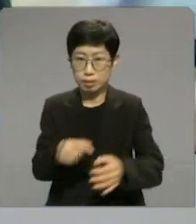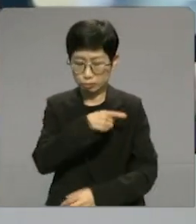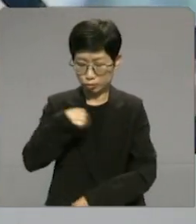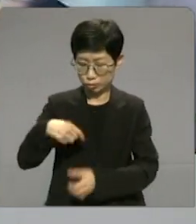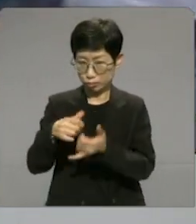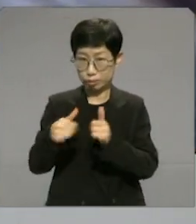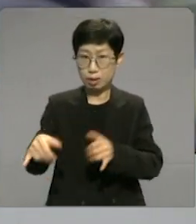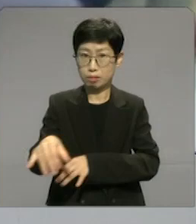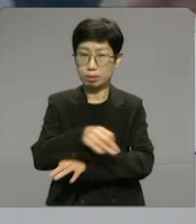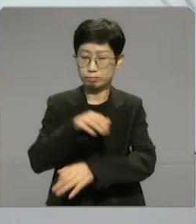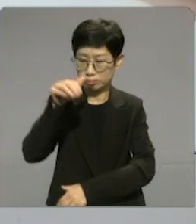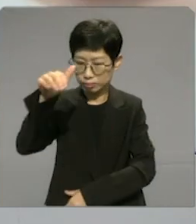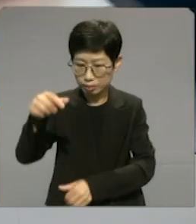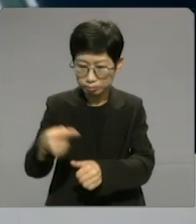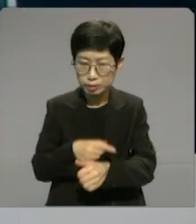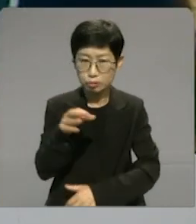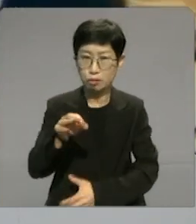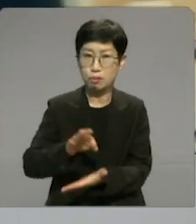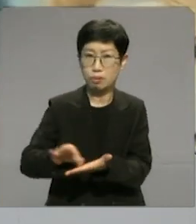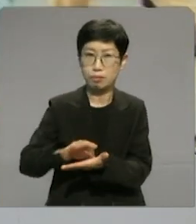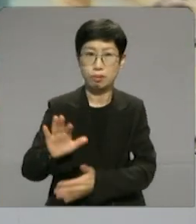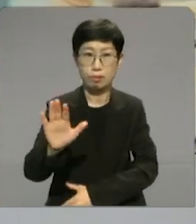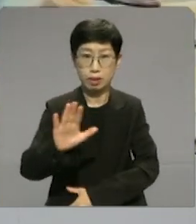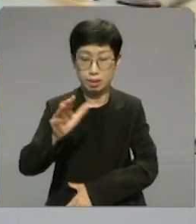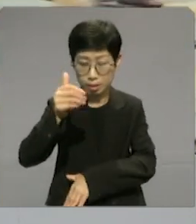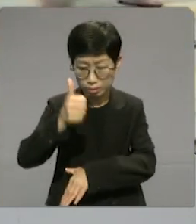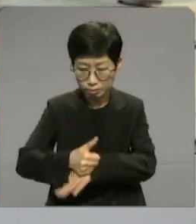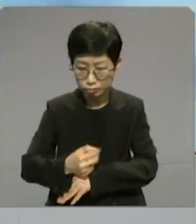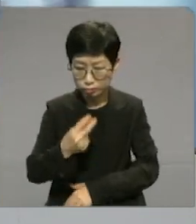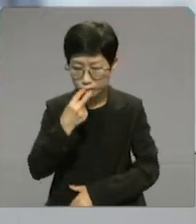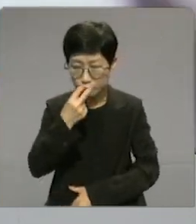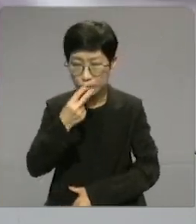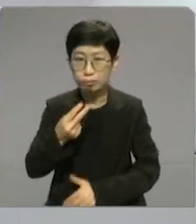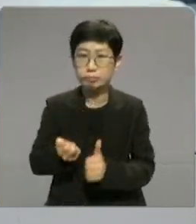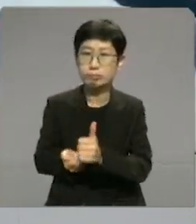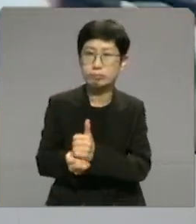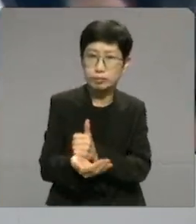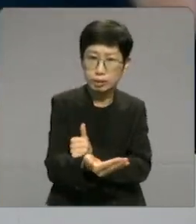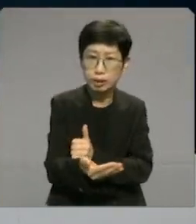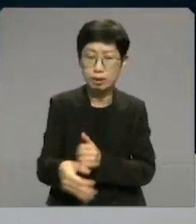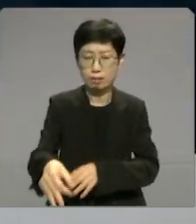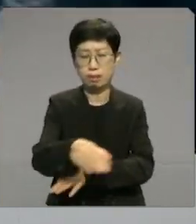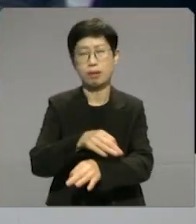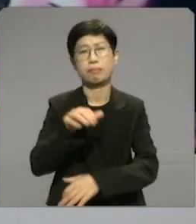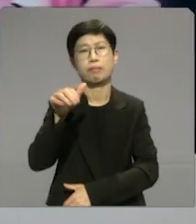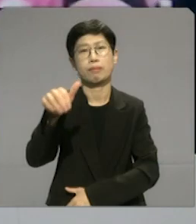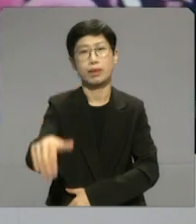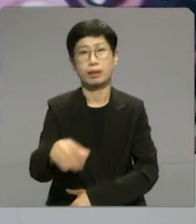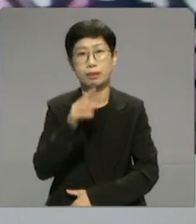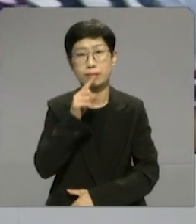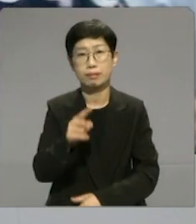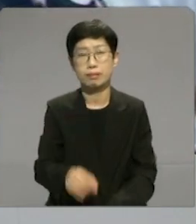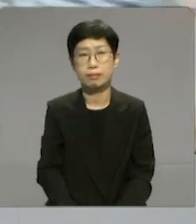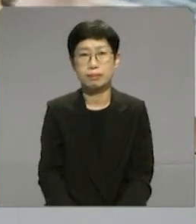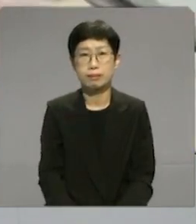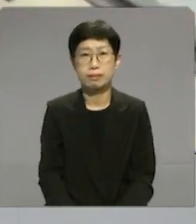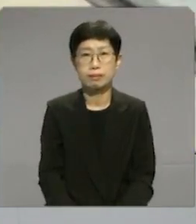둔화로 지갑을 열지 않으면서 홍콩 부동산 시장이 침체를 면하지 못하고 있다는 분석입니다.